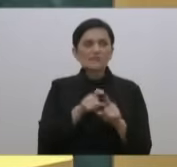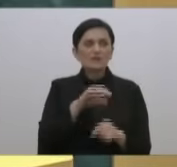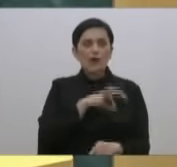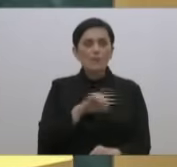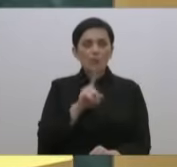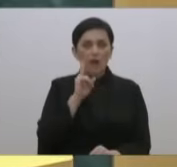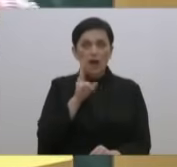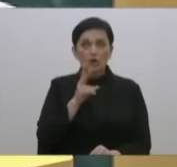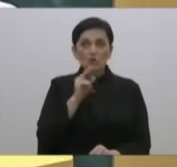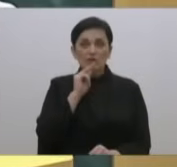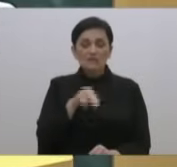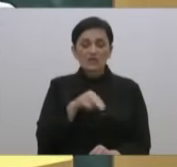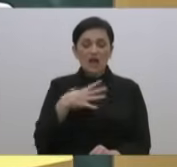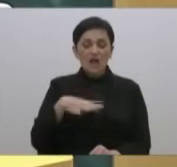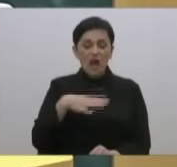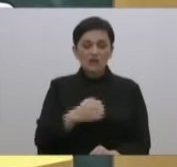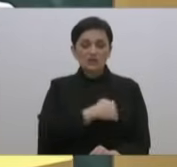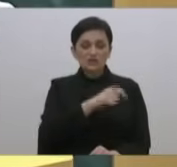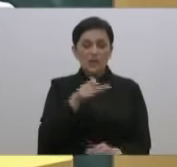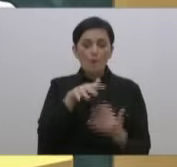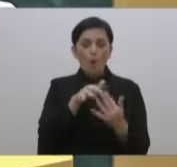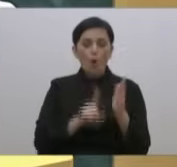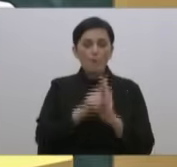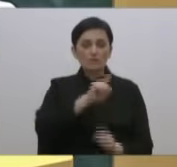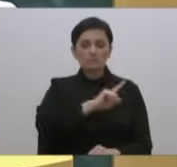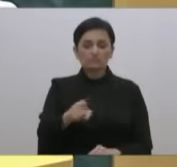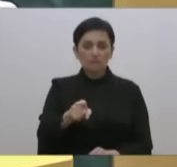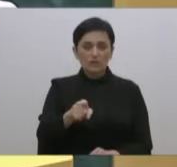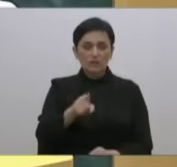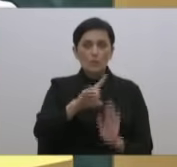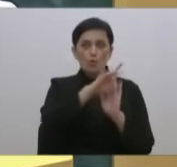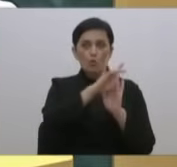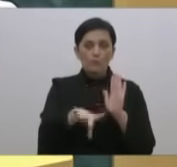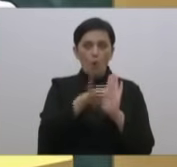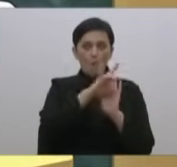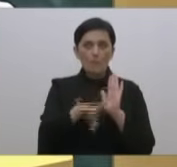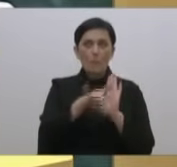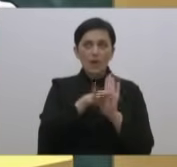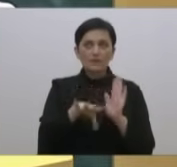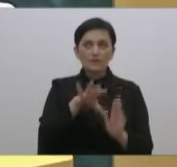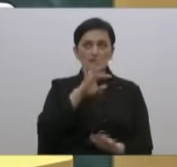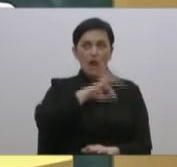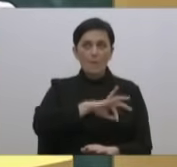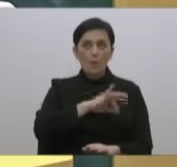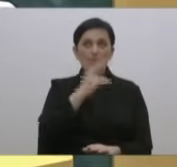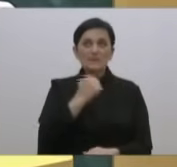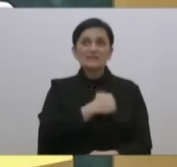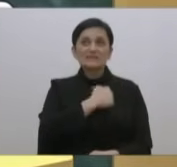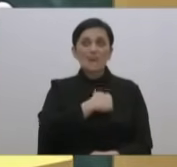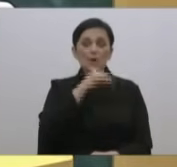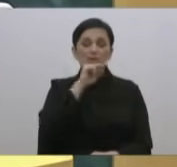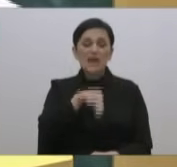gamoviqeno. დაადანაშაულეთ ქართველი სამხედროები ომის დაწყებაში კასეტური ბომბების გამოყენებას და